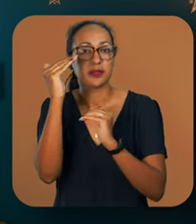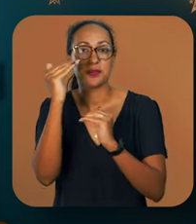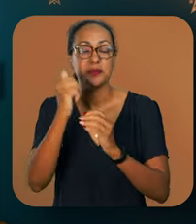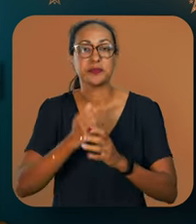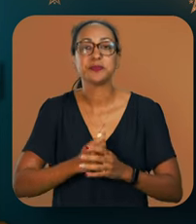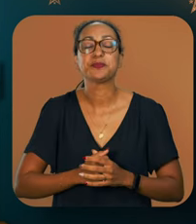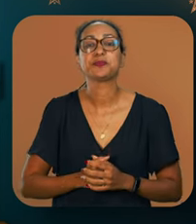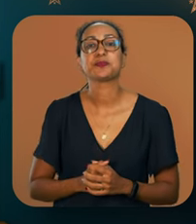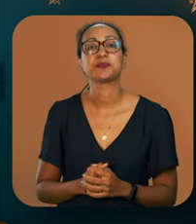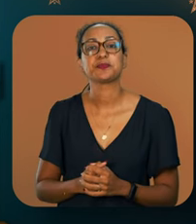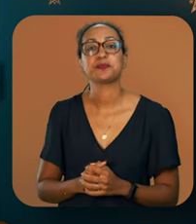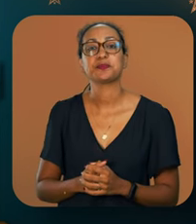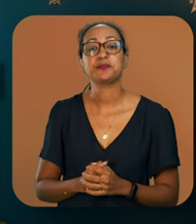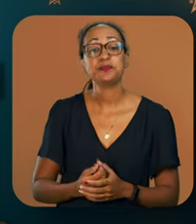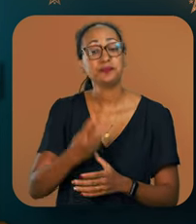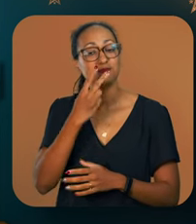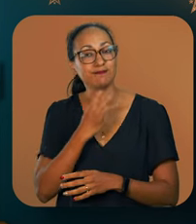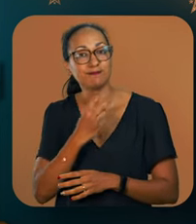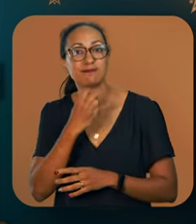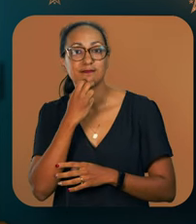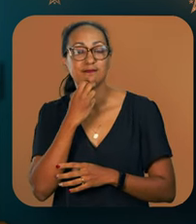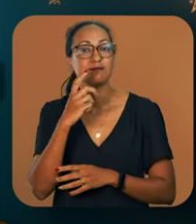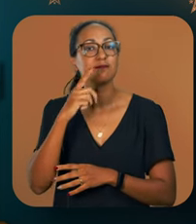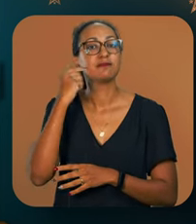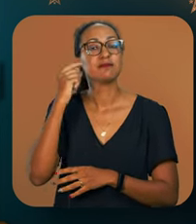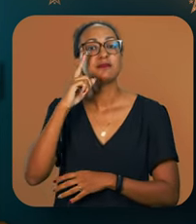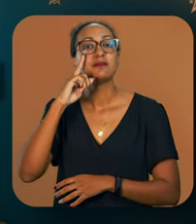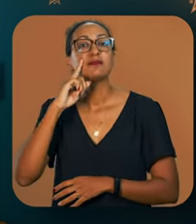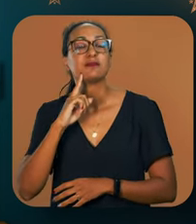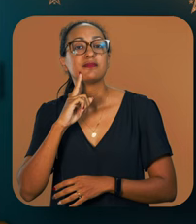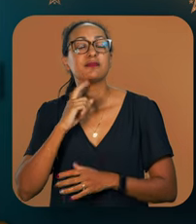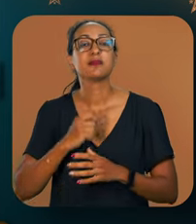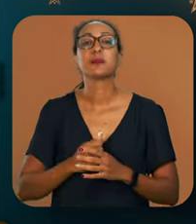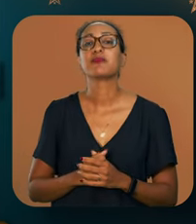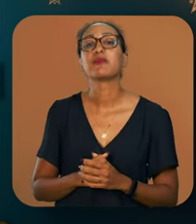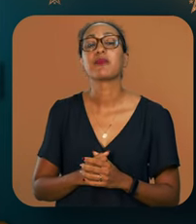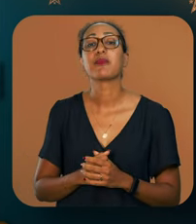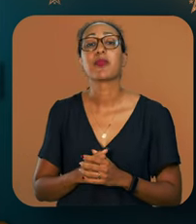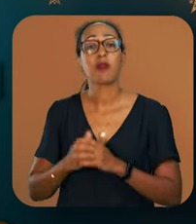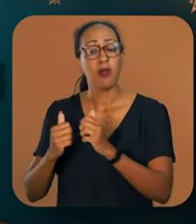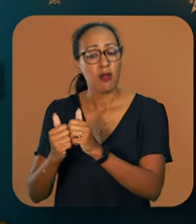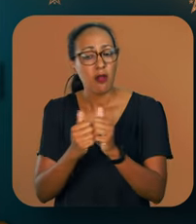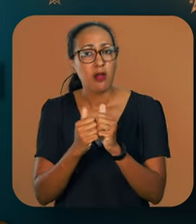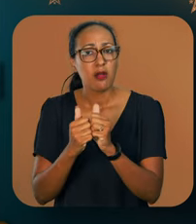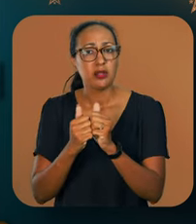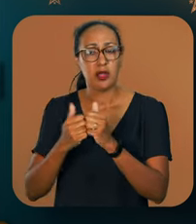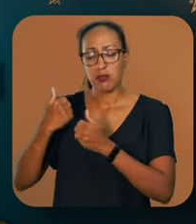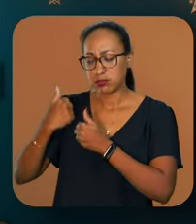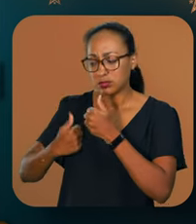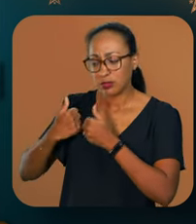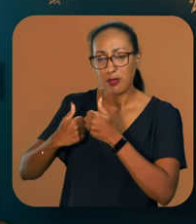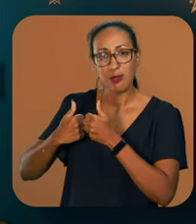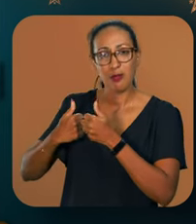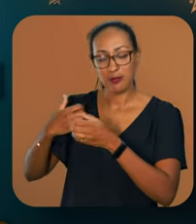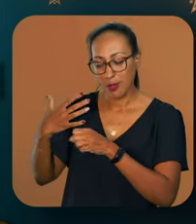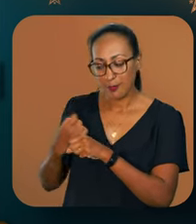d'admiration chers concitoyennes chers concitoyens ensemble nous avons surmonté de nombreux défis par le